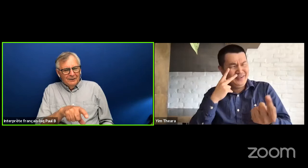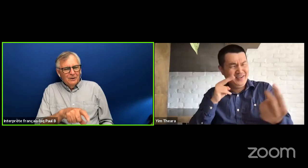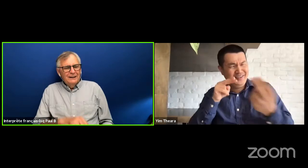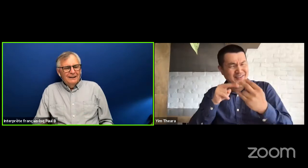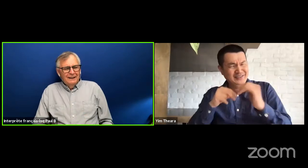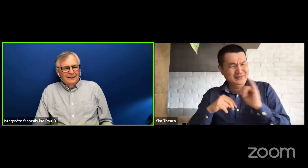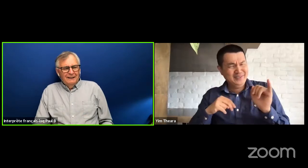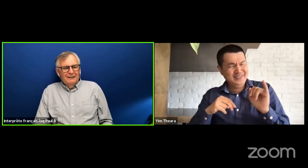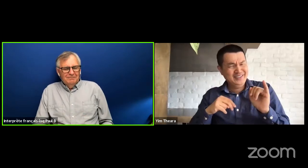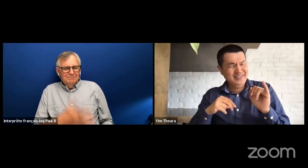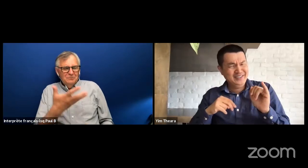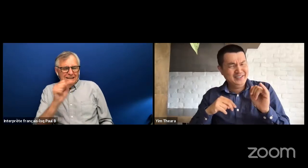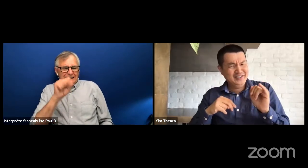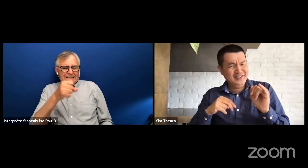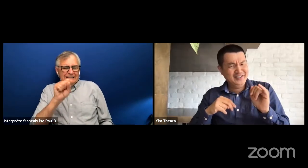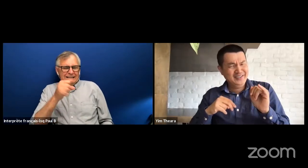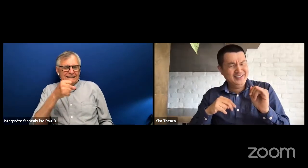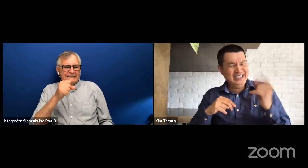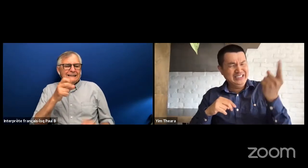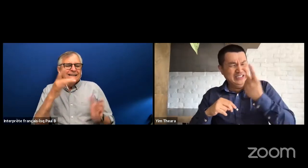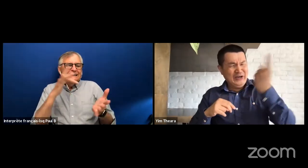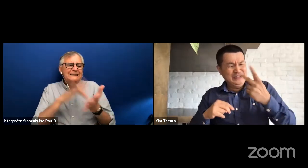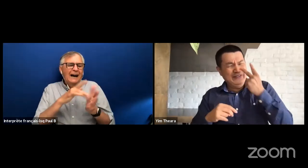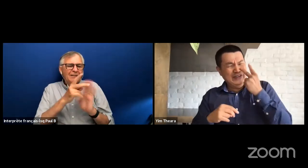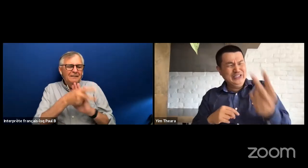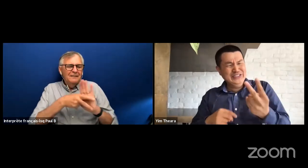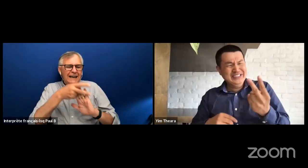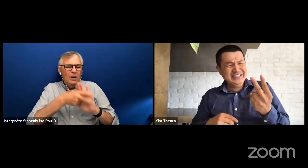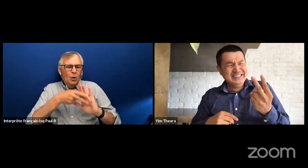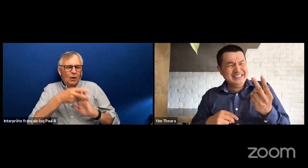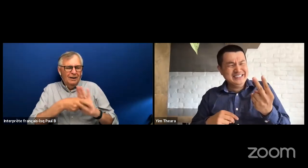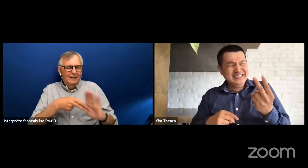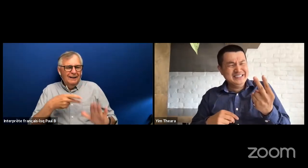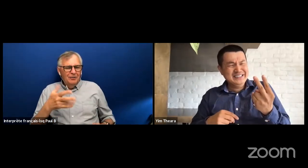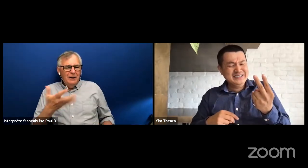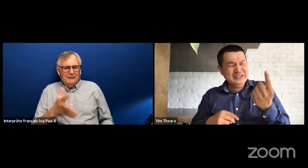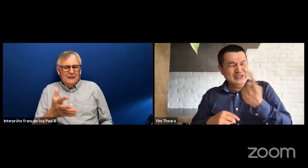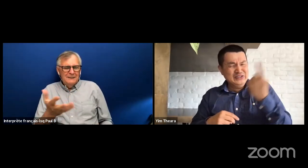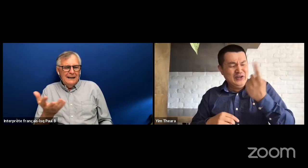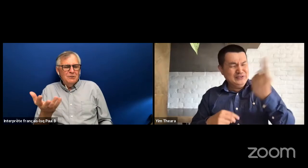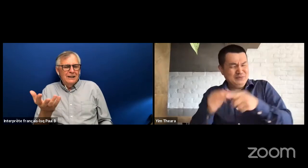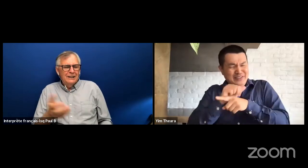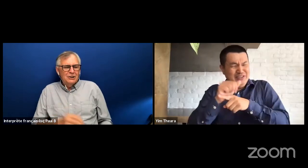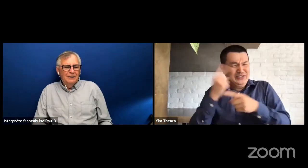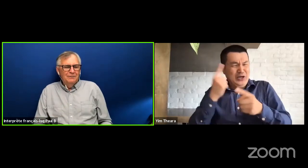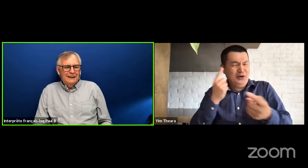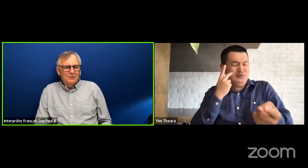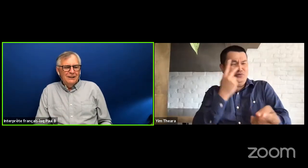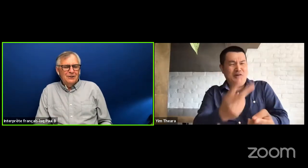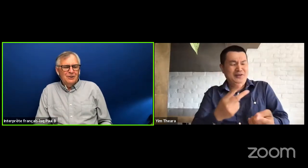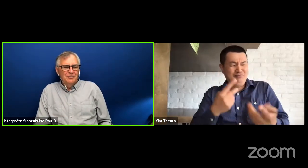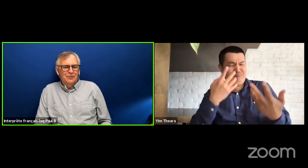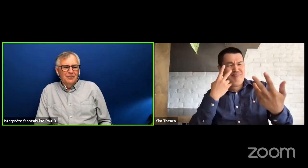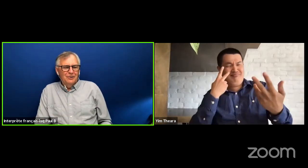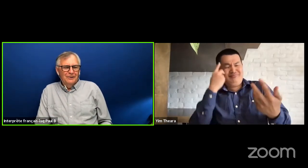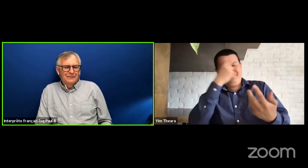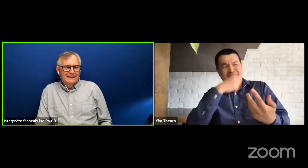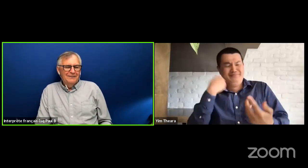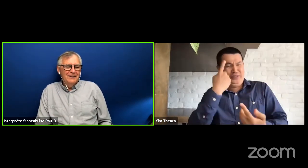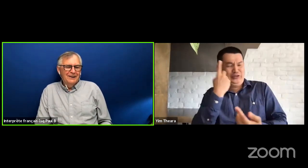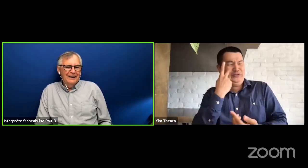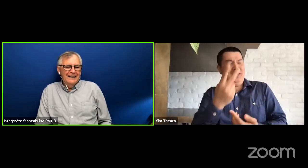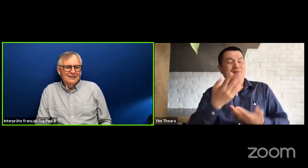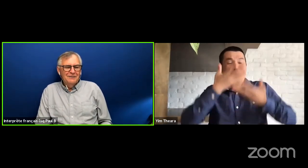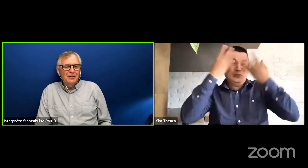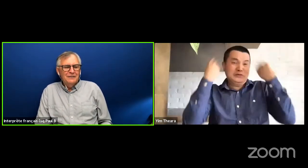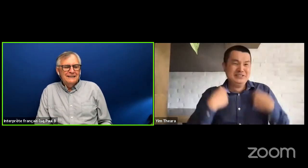Oui, certainement, oui. Au centre vidéo. Oui. On avait fait ça avec... Il me semble que j'ai déjà vu. Il me